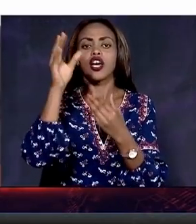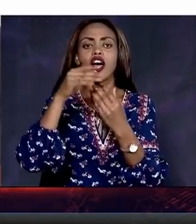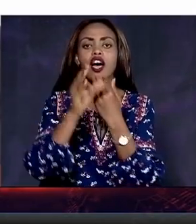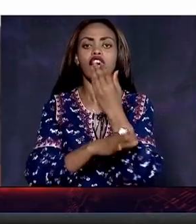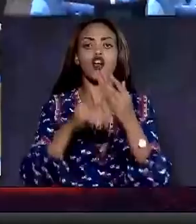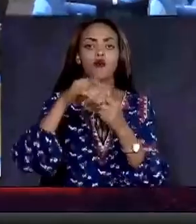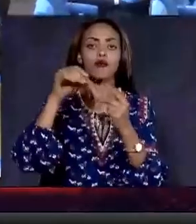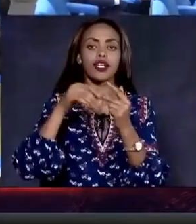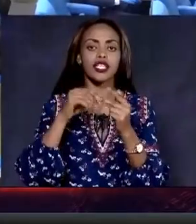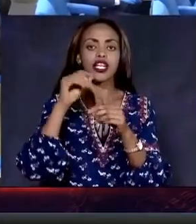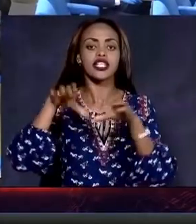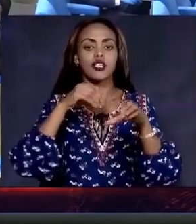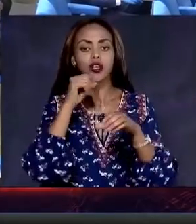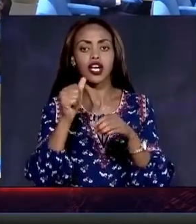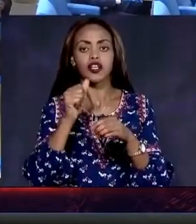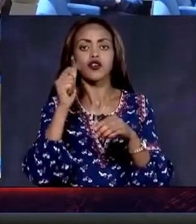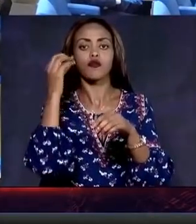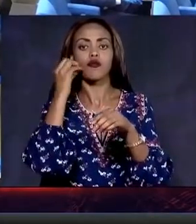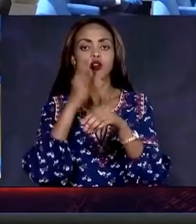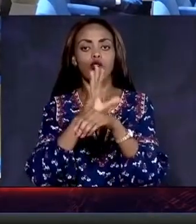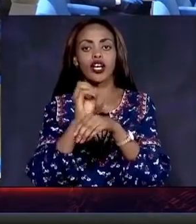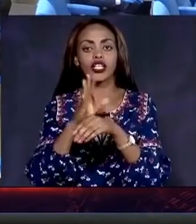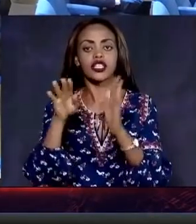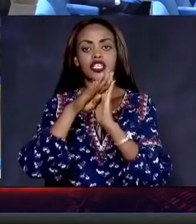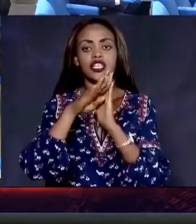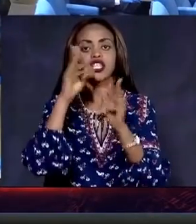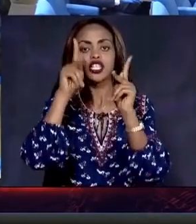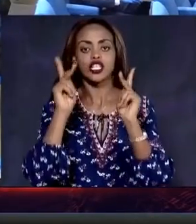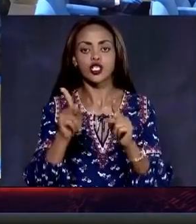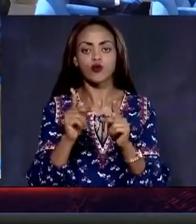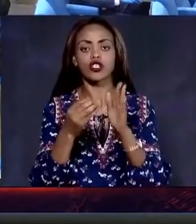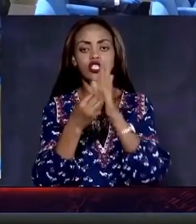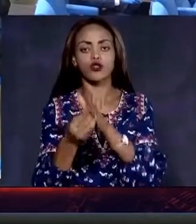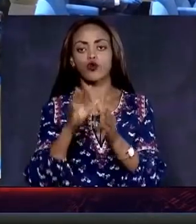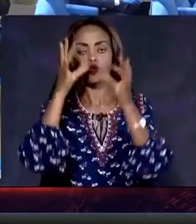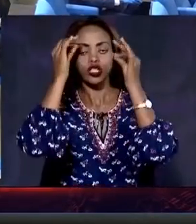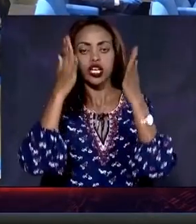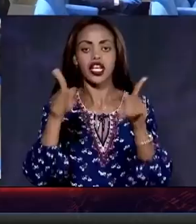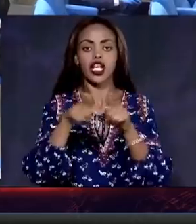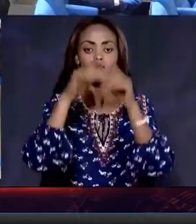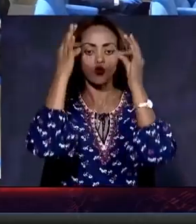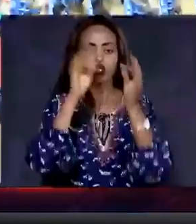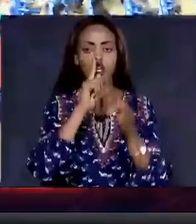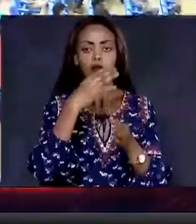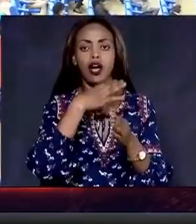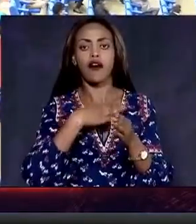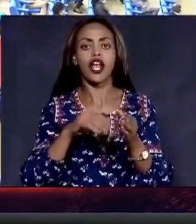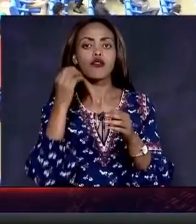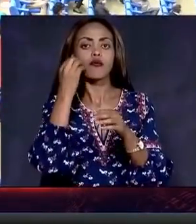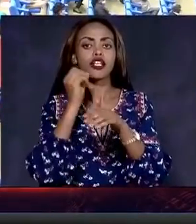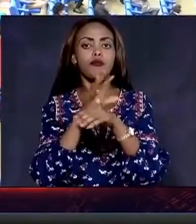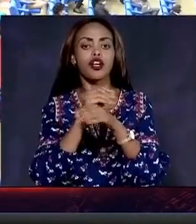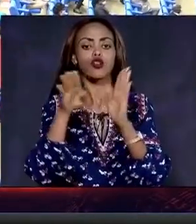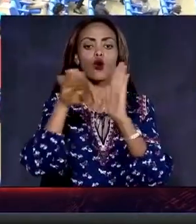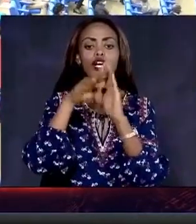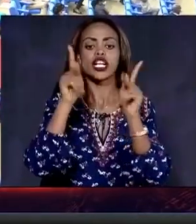نزی مکیادن نبای توکل تهزب سویعو حقا منگستی زد سابو وسانتات کمزو وسانه ایم ابالات بیت مخری توکل